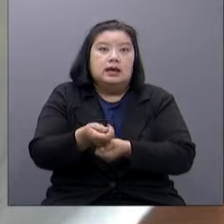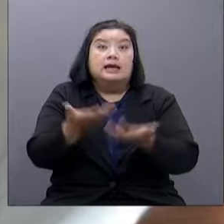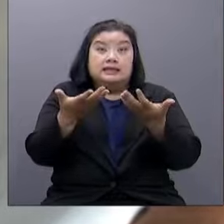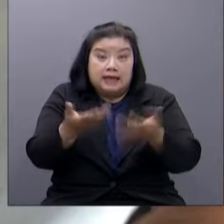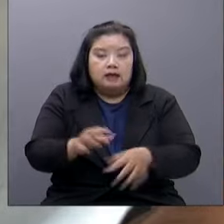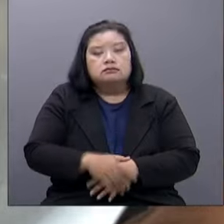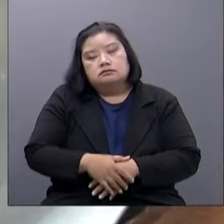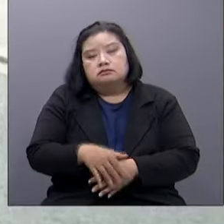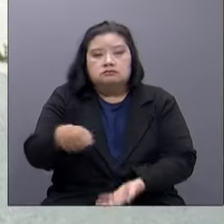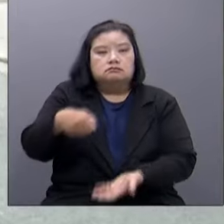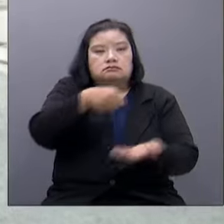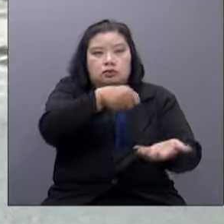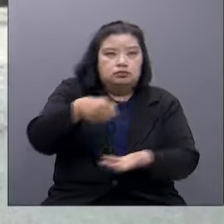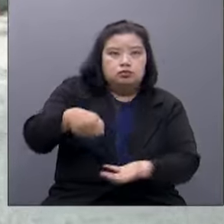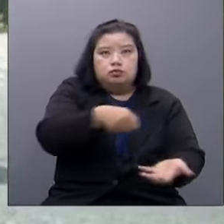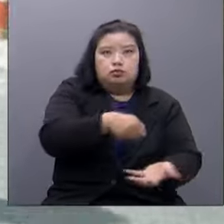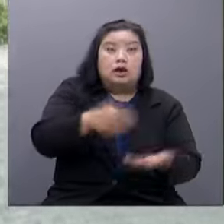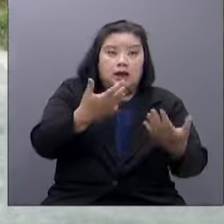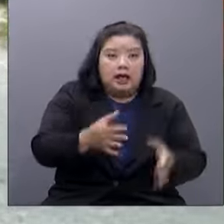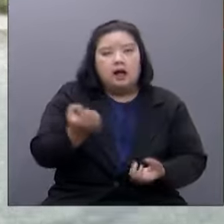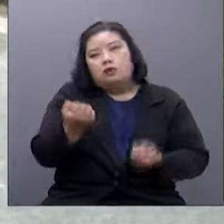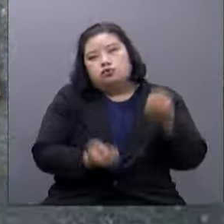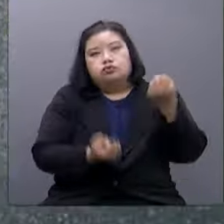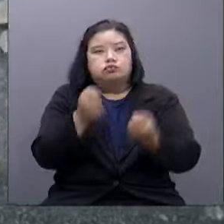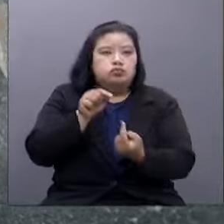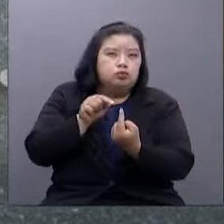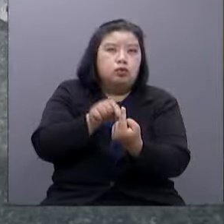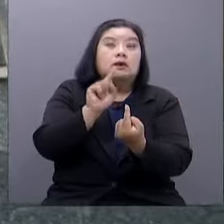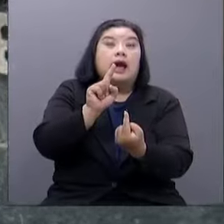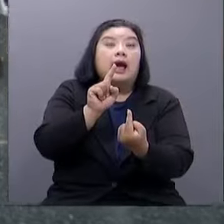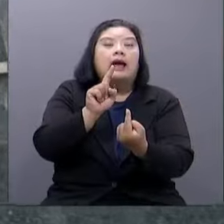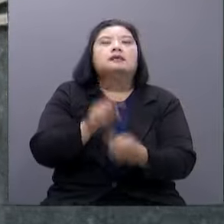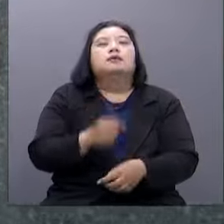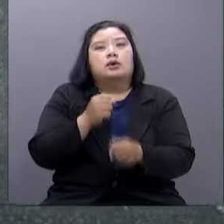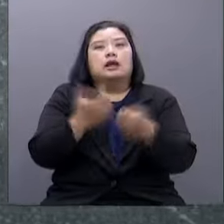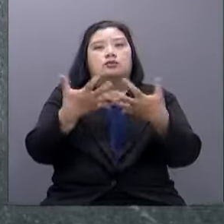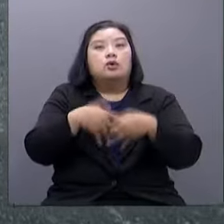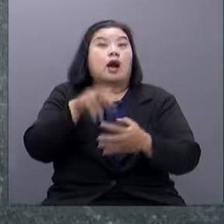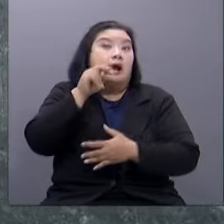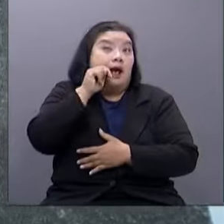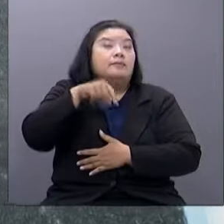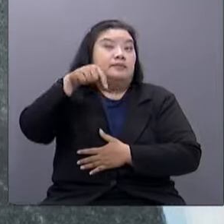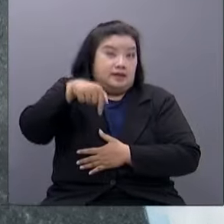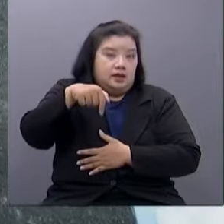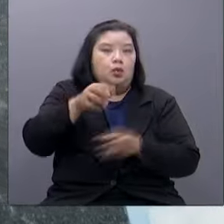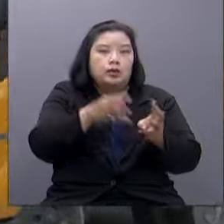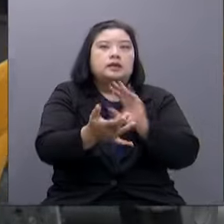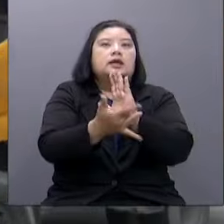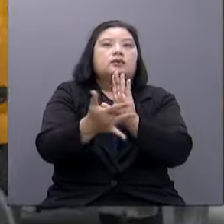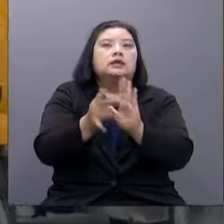างแล้วก็มุ่งหน้าต่อไปยังบ่อบำบัดน้ำเสียของเทศบาลเป็นที่ตั้งของเทคโนโลยีจัดการขยะ